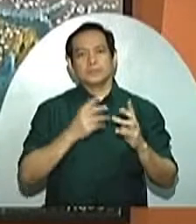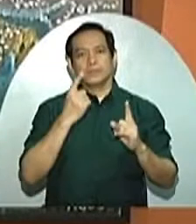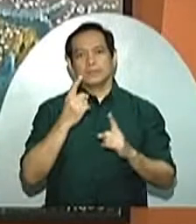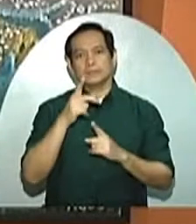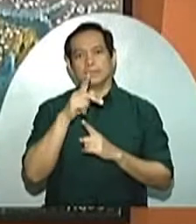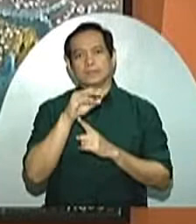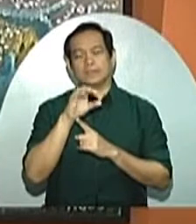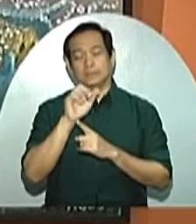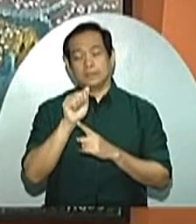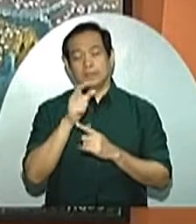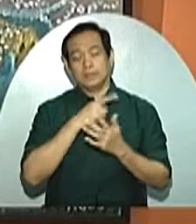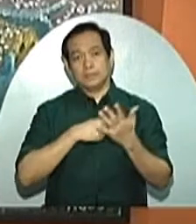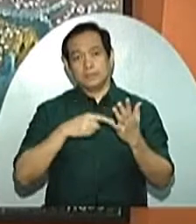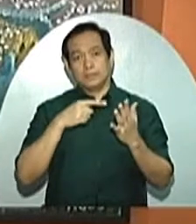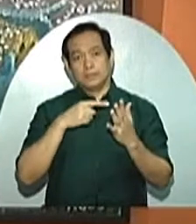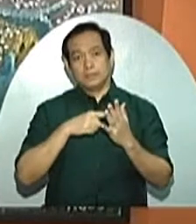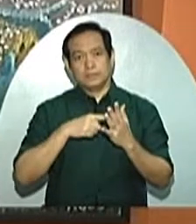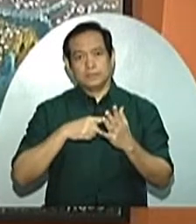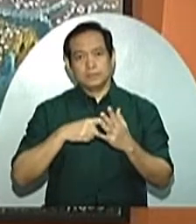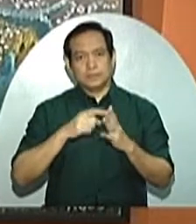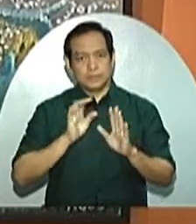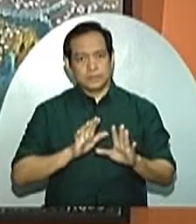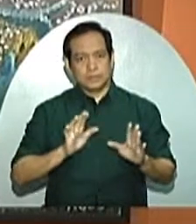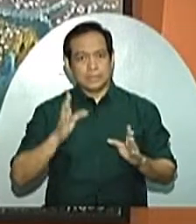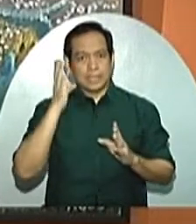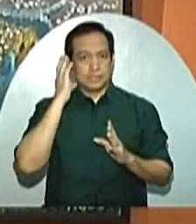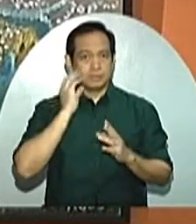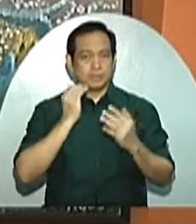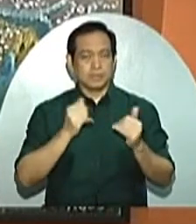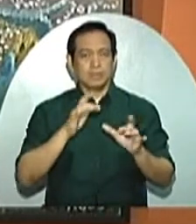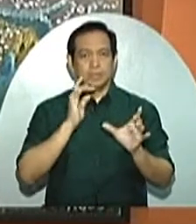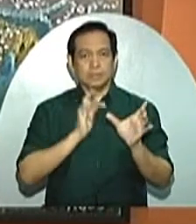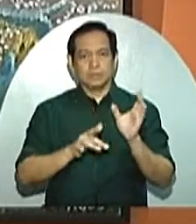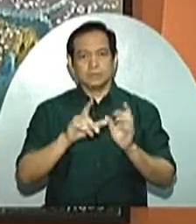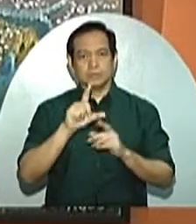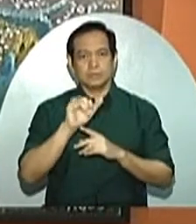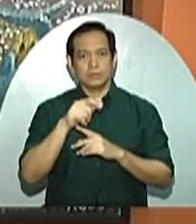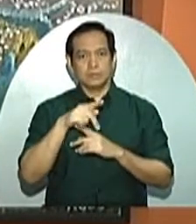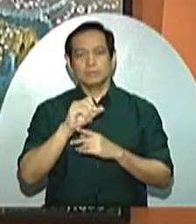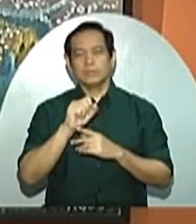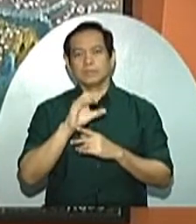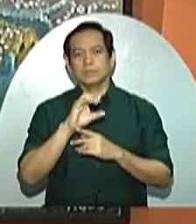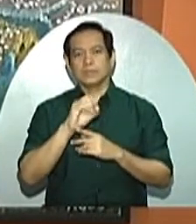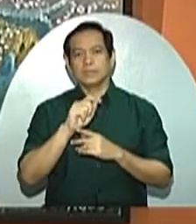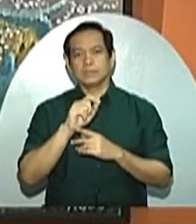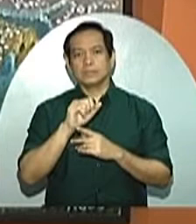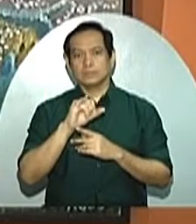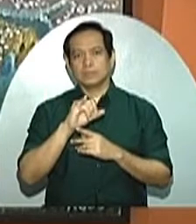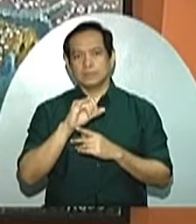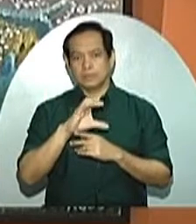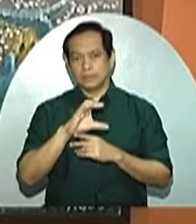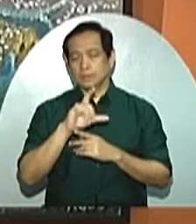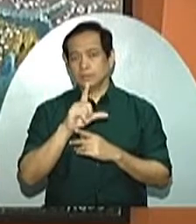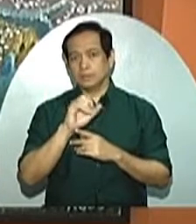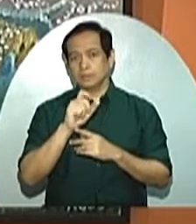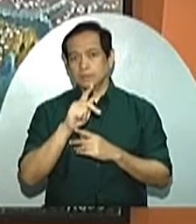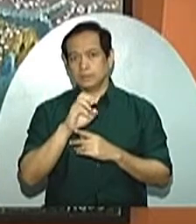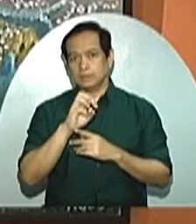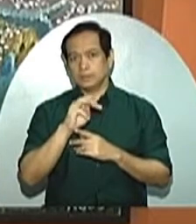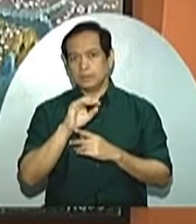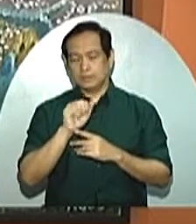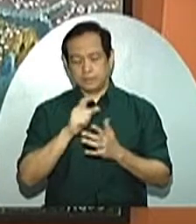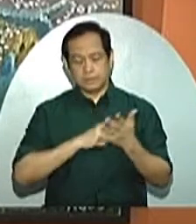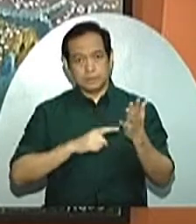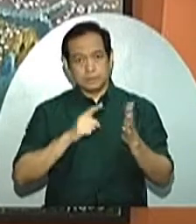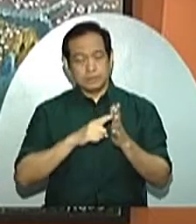Salamat si Kia Gumapas sa mga batang dumaranas ngayon ng sakit na acute lymphocytic leukemia. Katulad ng mga